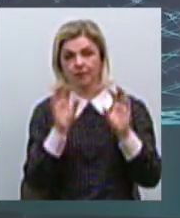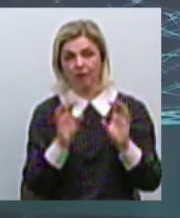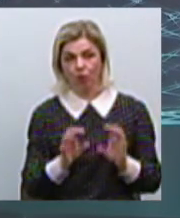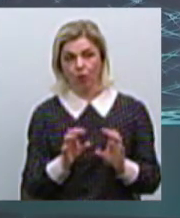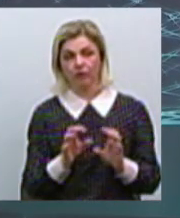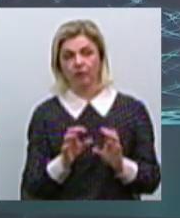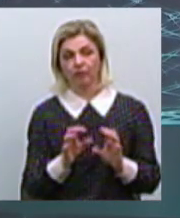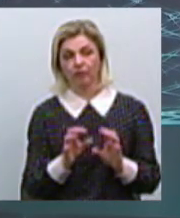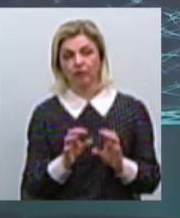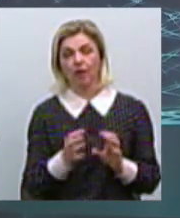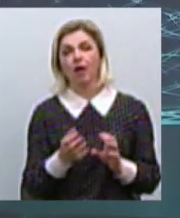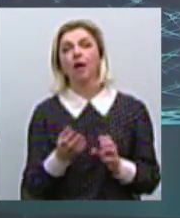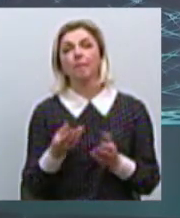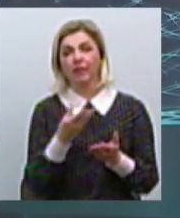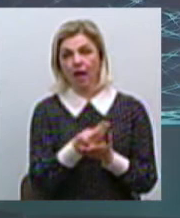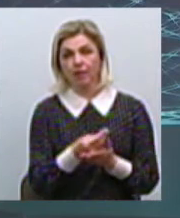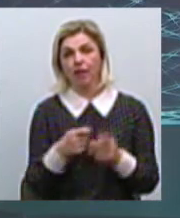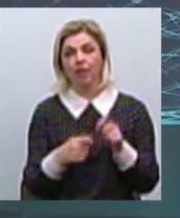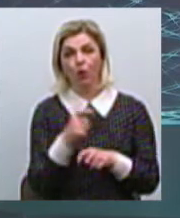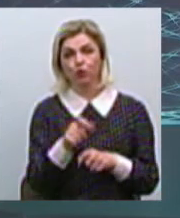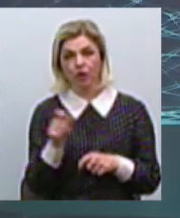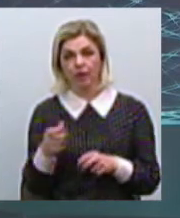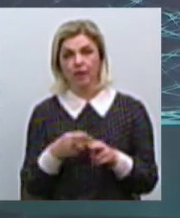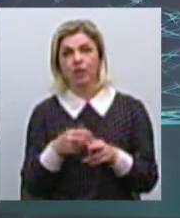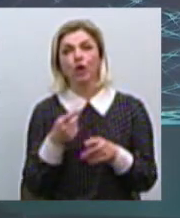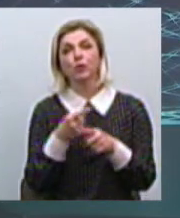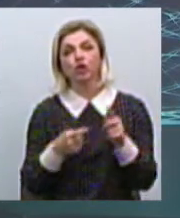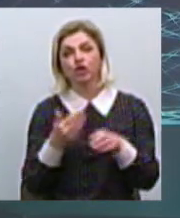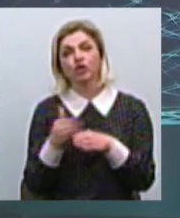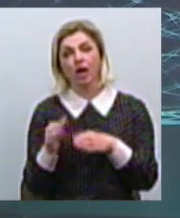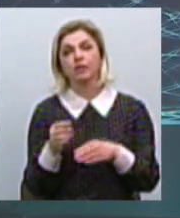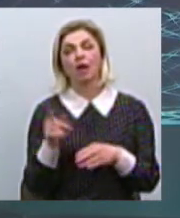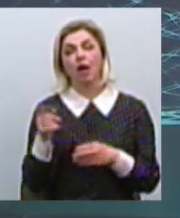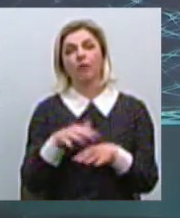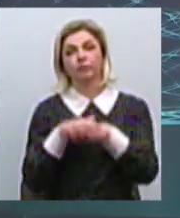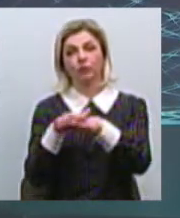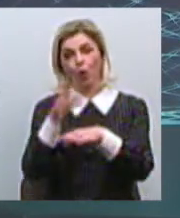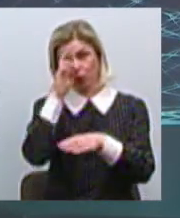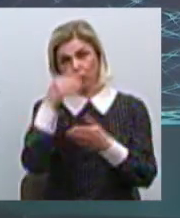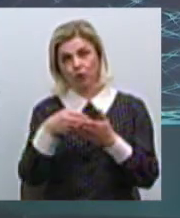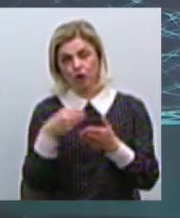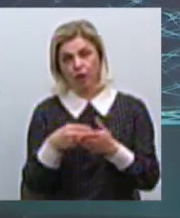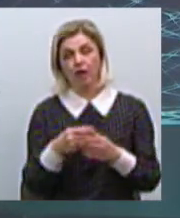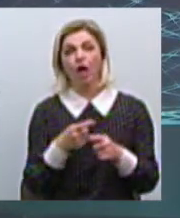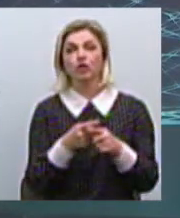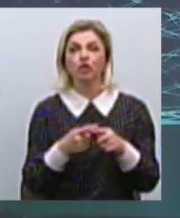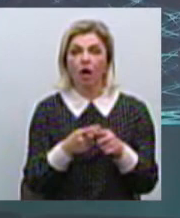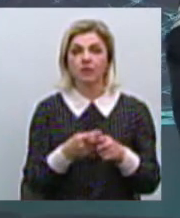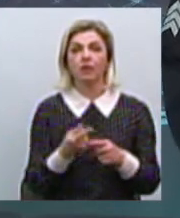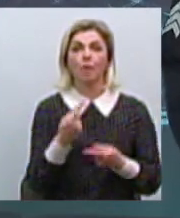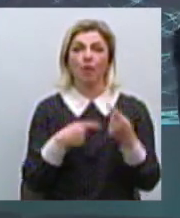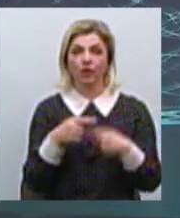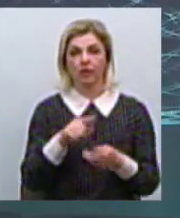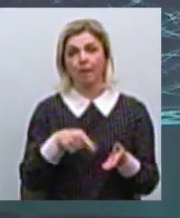беруться з порушників, вони, частина з них потрапляє до державного бюджету, частина повертається до міського